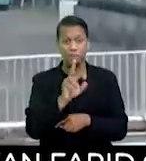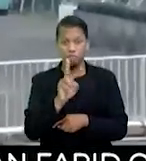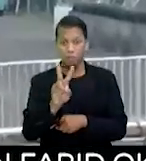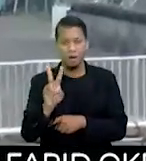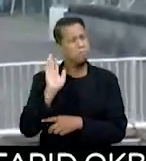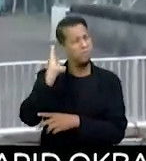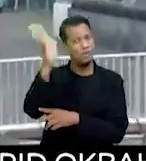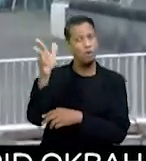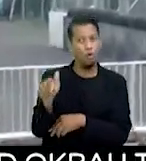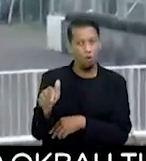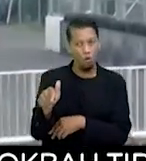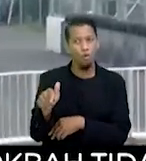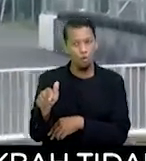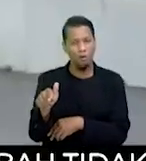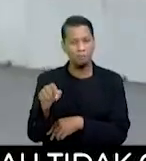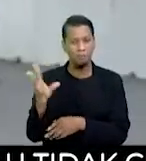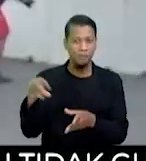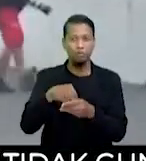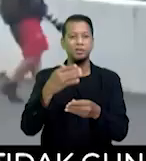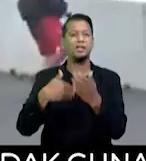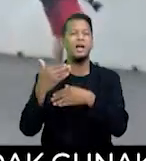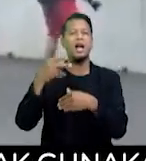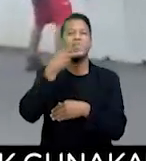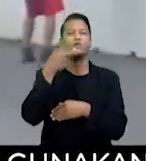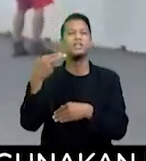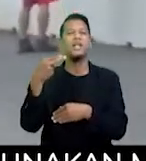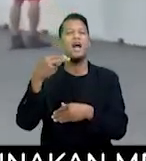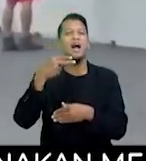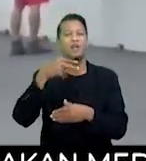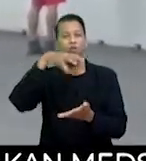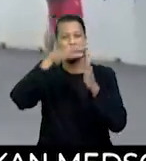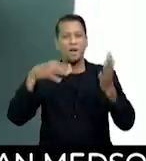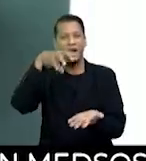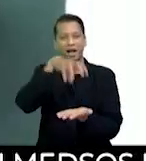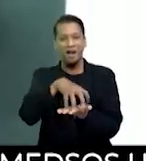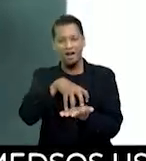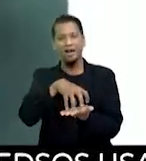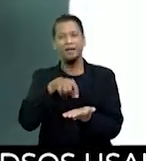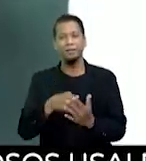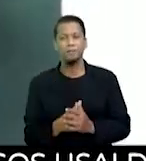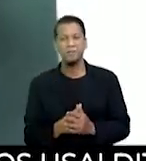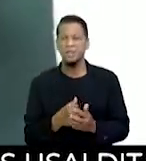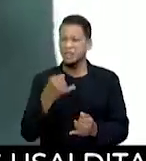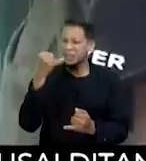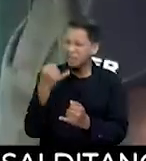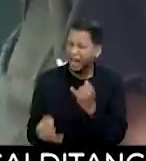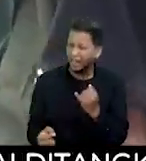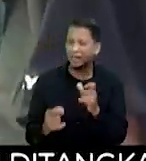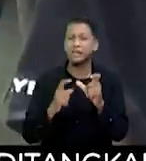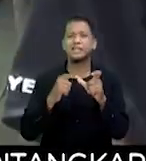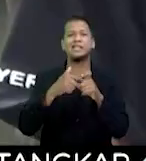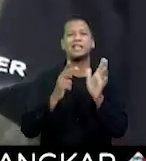kembalinya Indonesia menjadi tuan rumah balapan internasional setelah terakhir ajang balapan digelar di Sentul pada tahun 1997